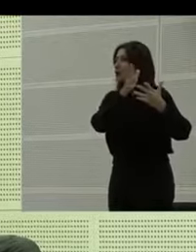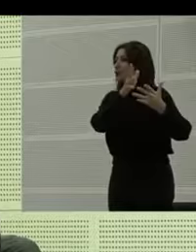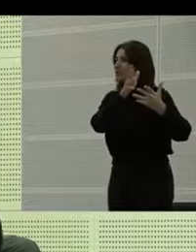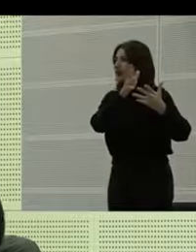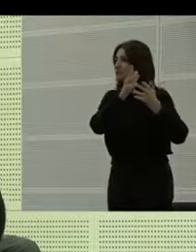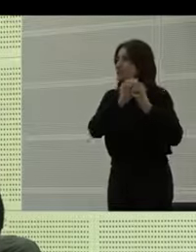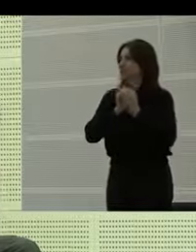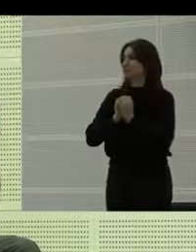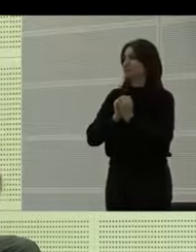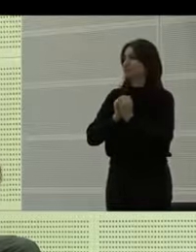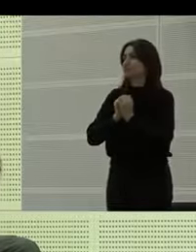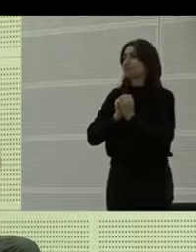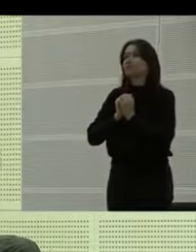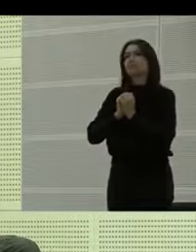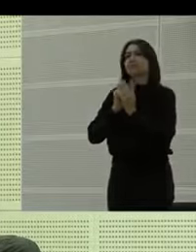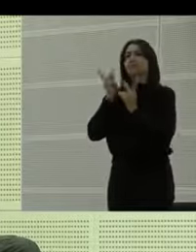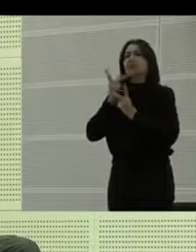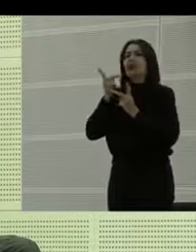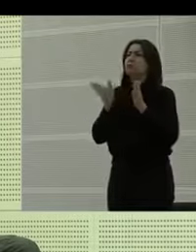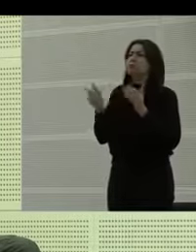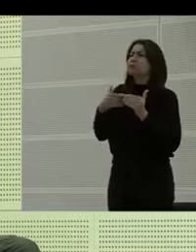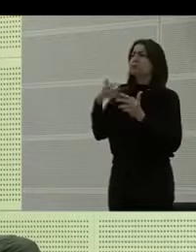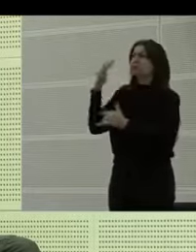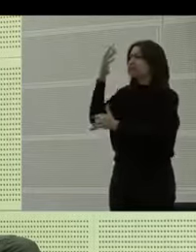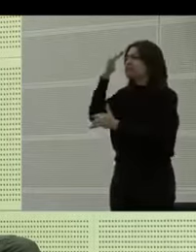E tra le varie fantasie,